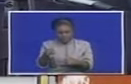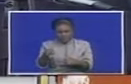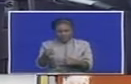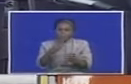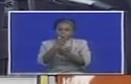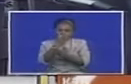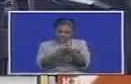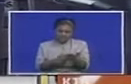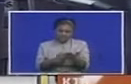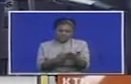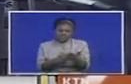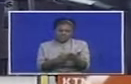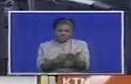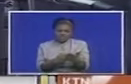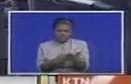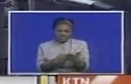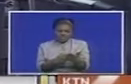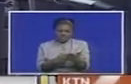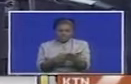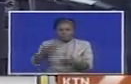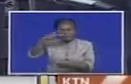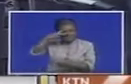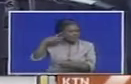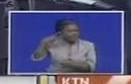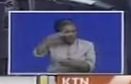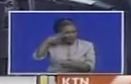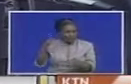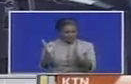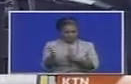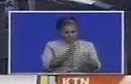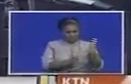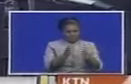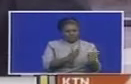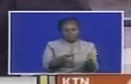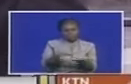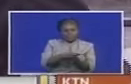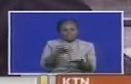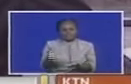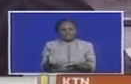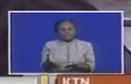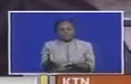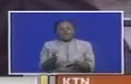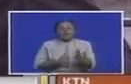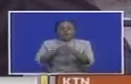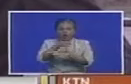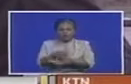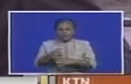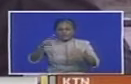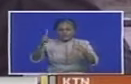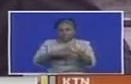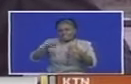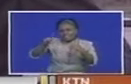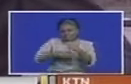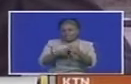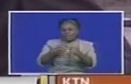part of the terrorism problem that we face as part of the region. Zaidi ya washukiwa 7,000 wameweza kukamatwa